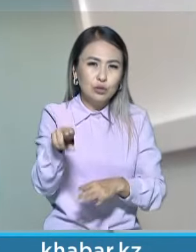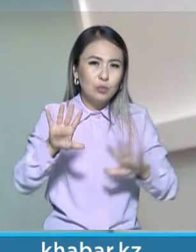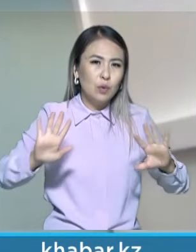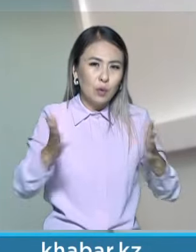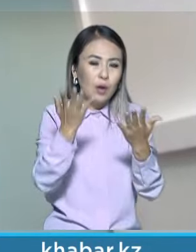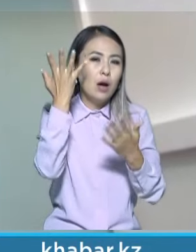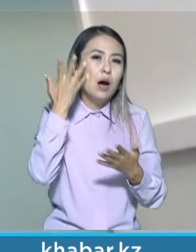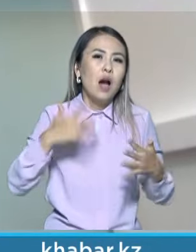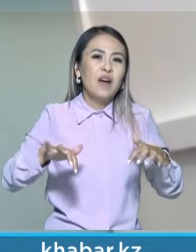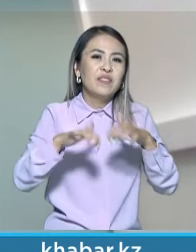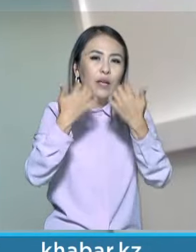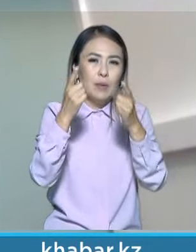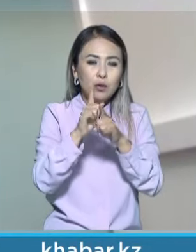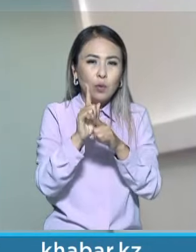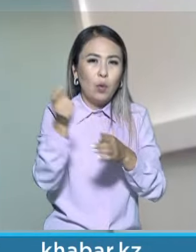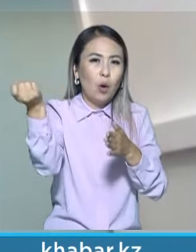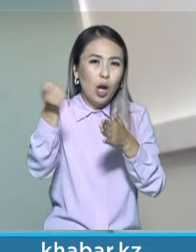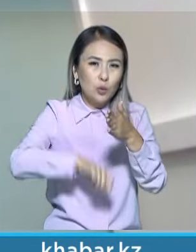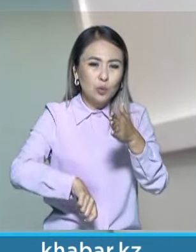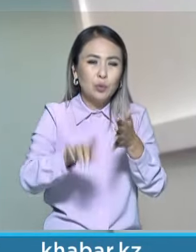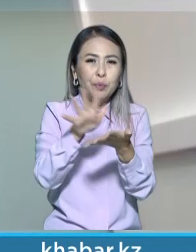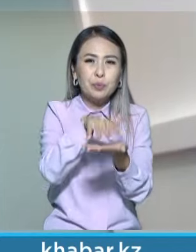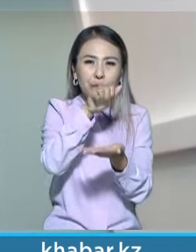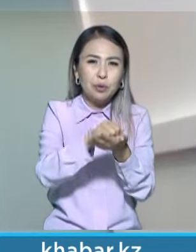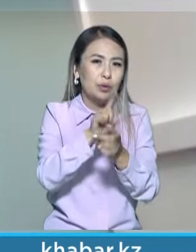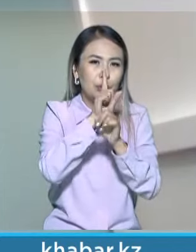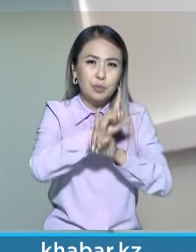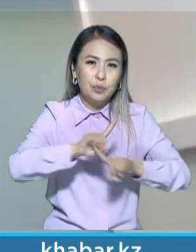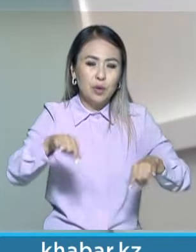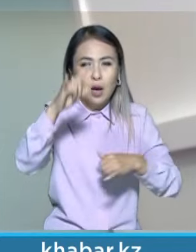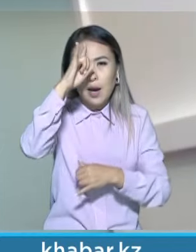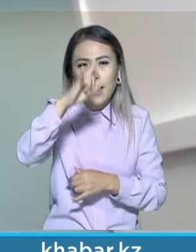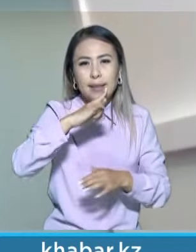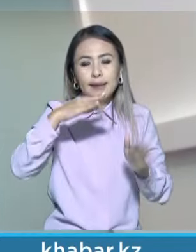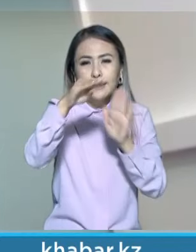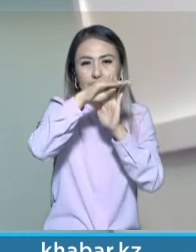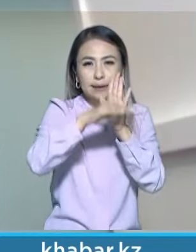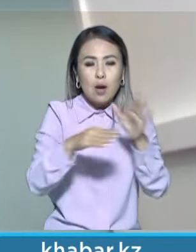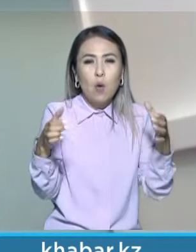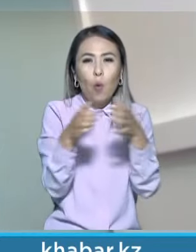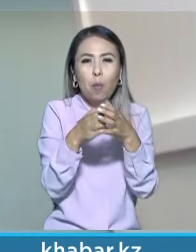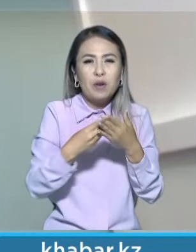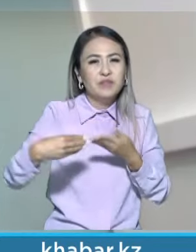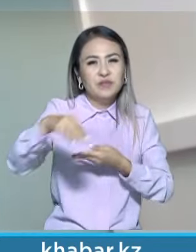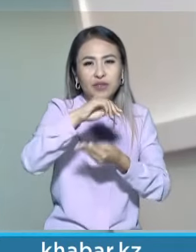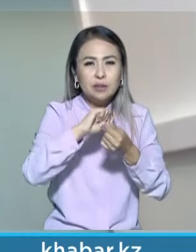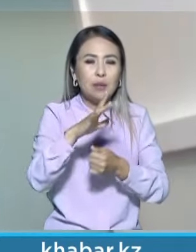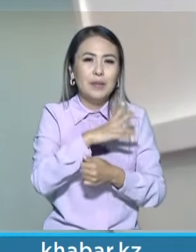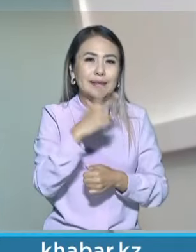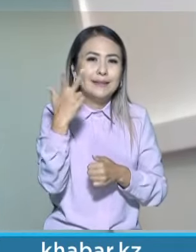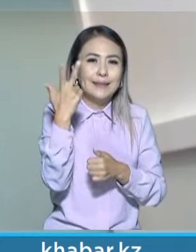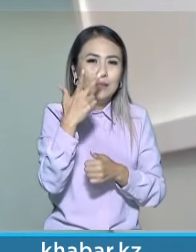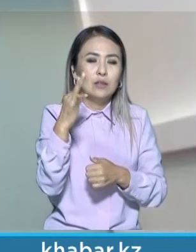өзінде автоматты өшіру арқылы реактордың бүлінуіне жол бермейді. Қазақстанның тізіміндегі компаниялардың барлығы осы үшінші